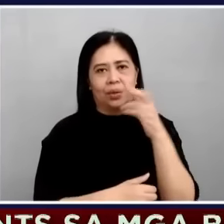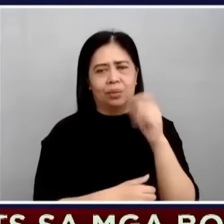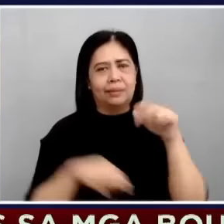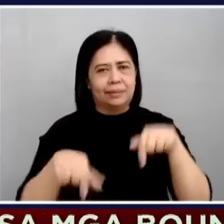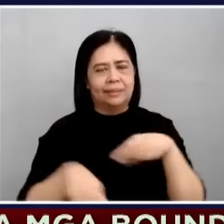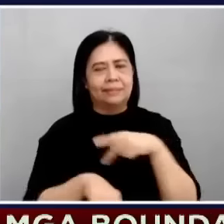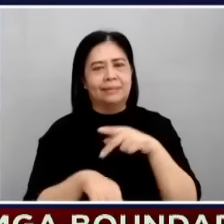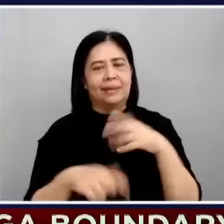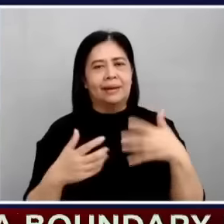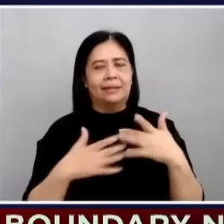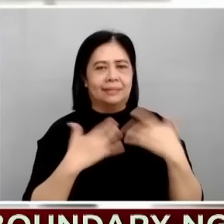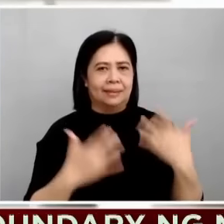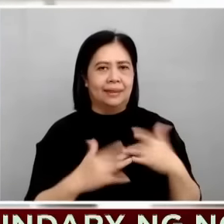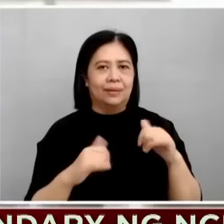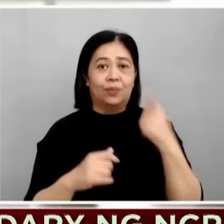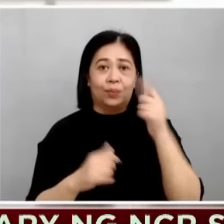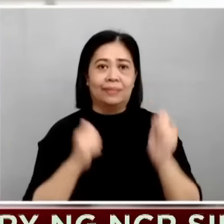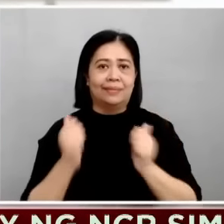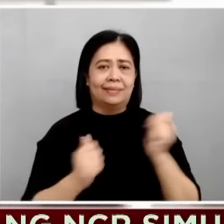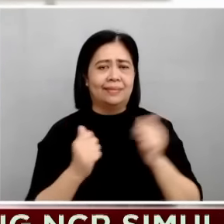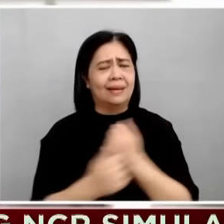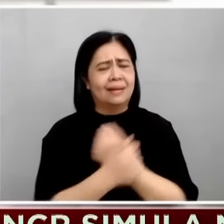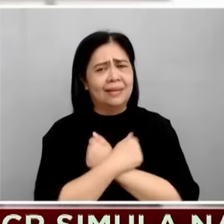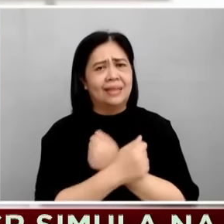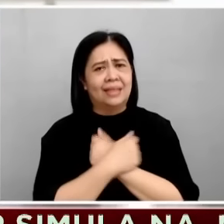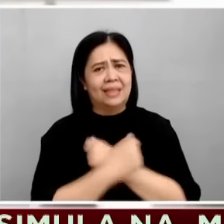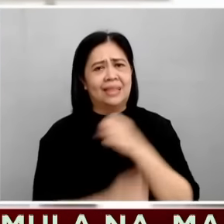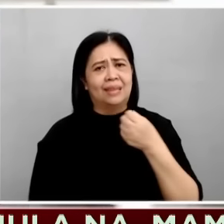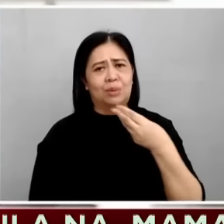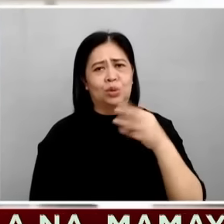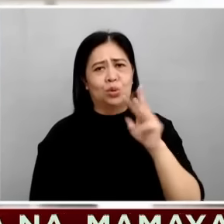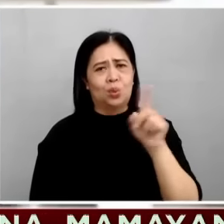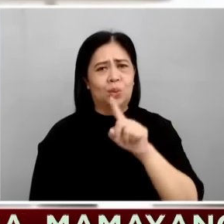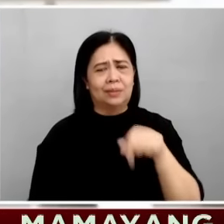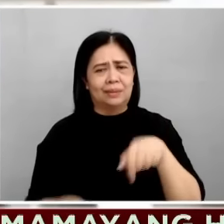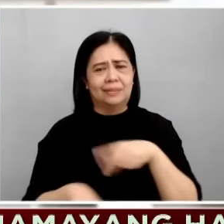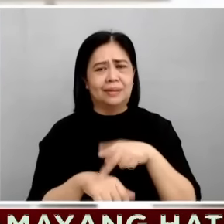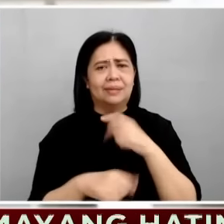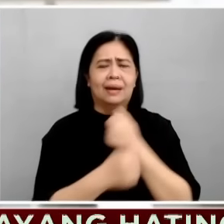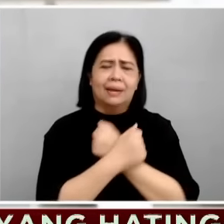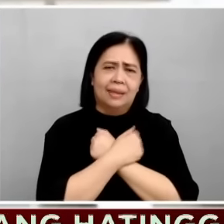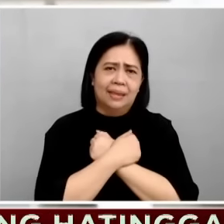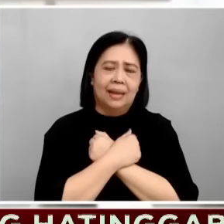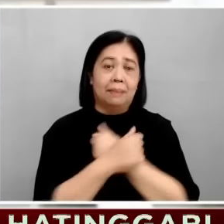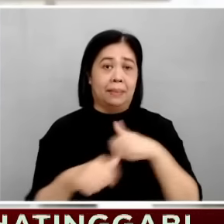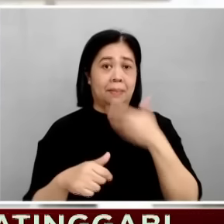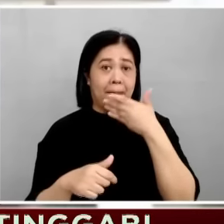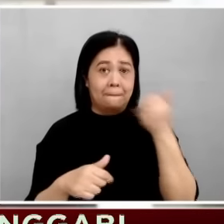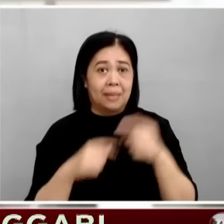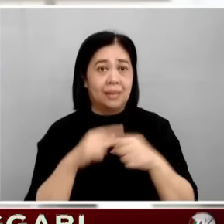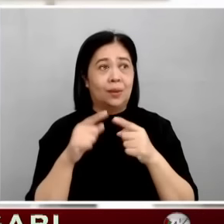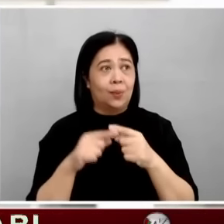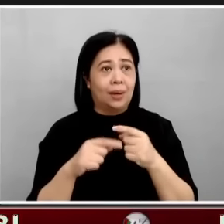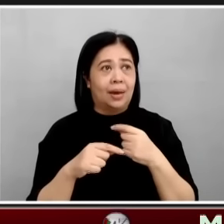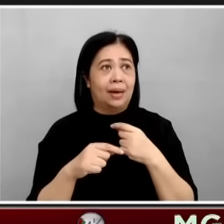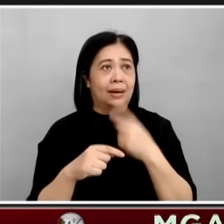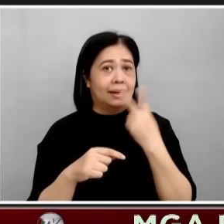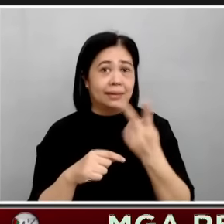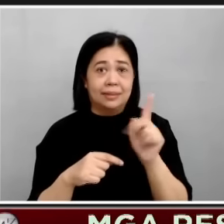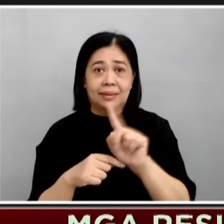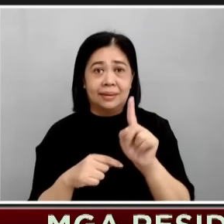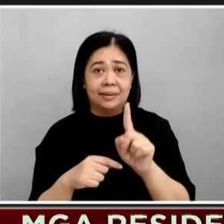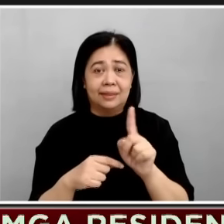showbiz industry ng Pilipinas. Mahal na mahal ko kasi mahal na mahal nila ako. I am at my best when I feel love.